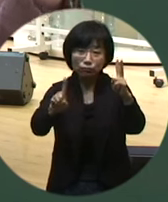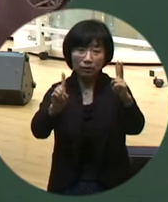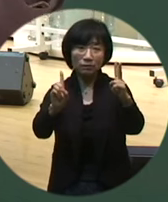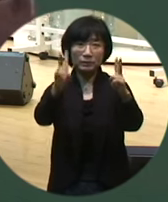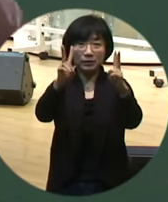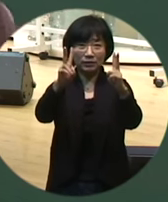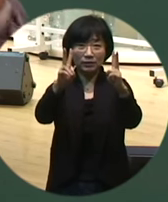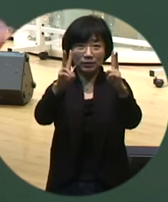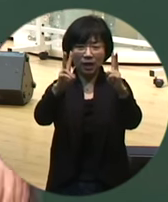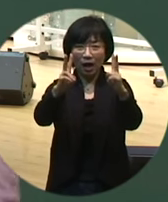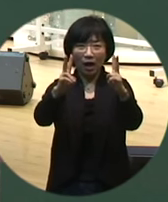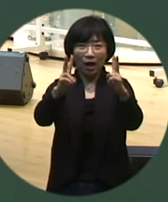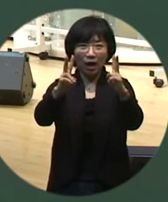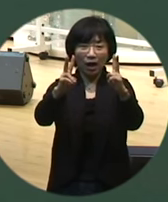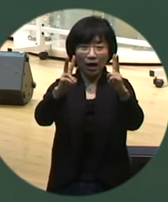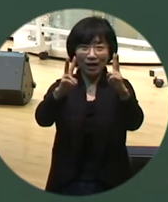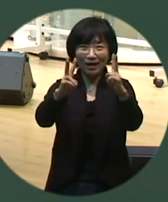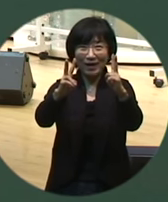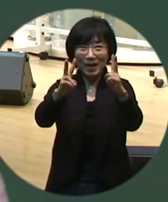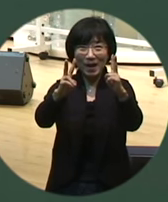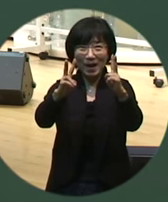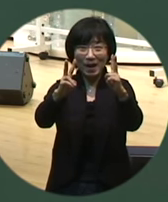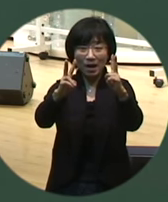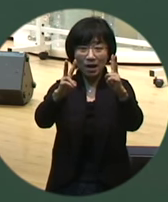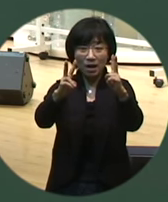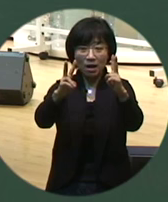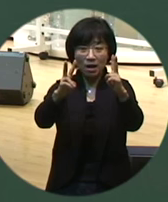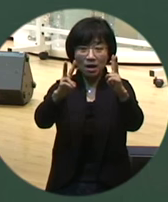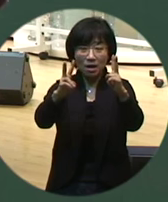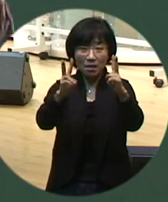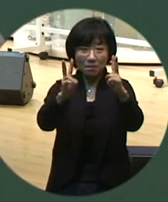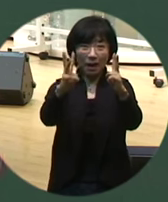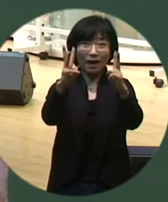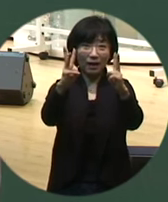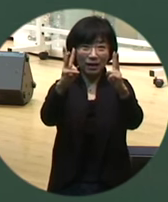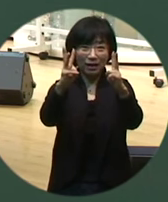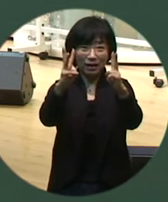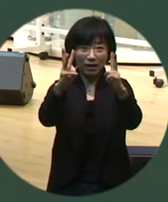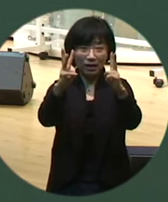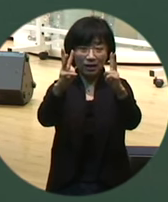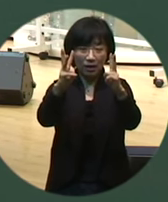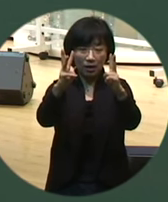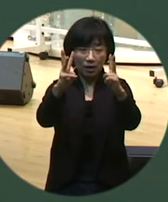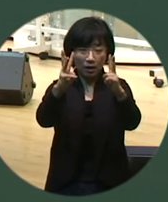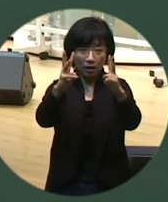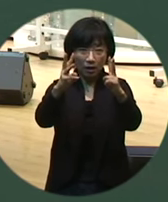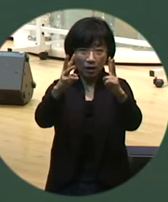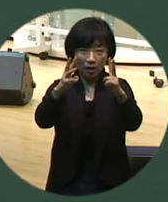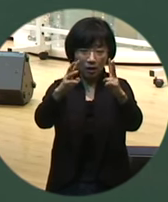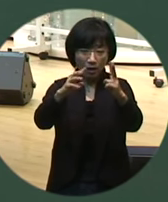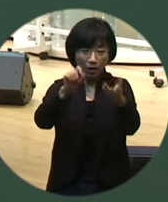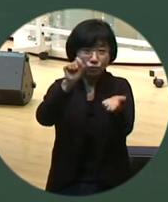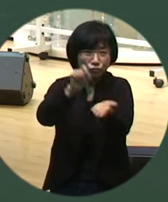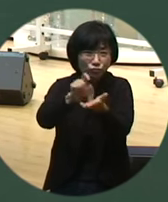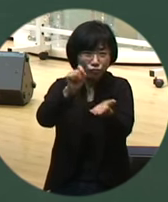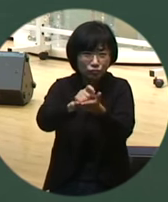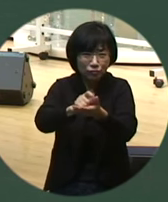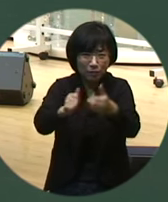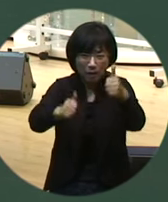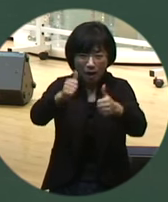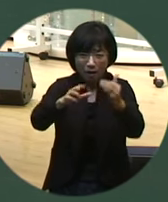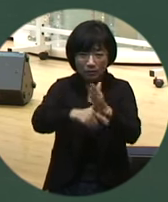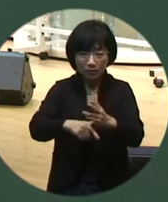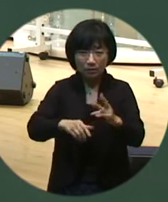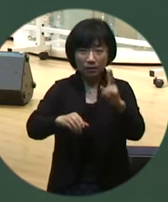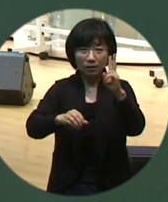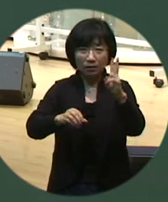minute they put in another goal. So now it's 2-2. 끝나기 5분 전에 한 골 떠 넣어버렸어요. And 5 minutes before the game ended they put in another goal. 2-3으로 역전패했어.